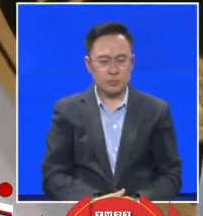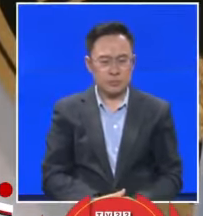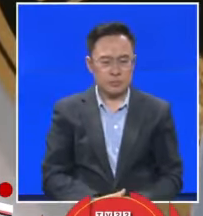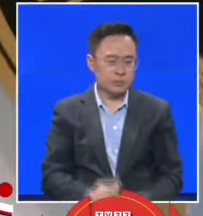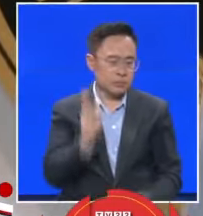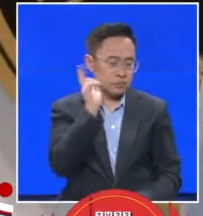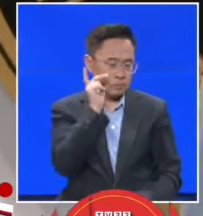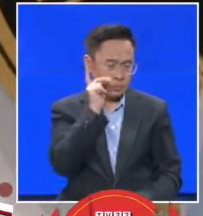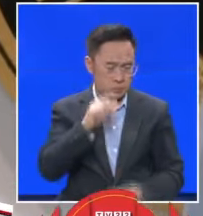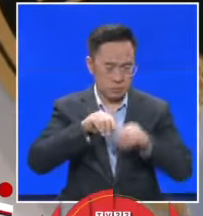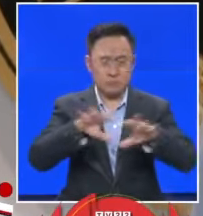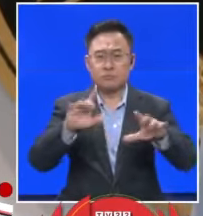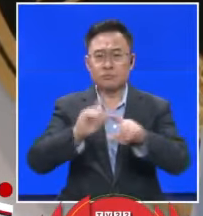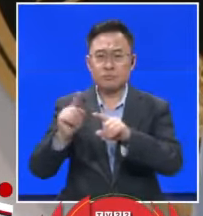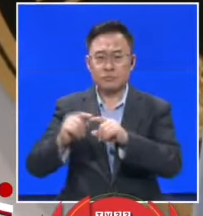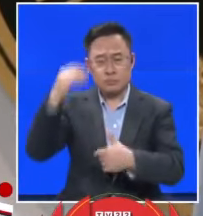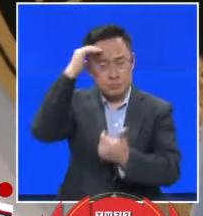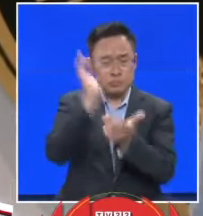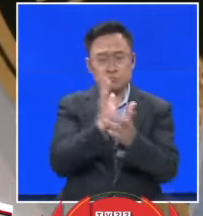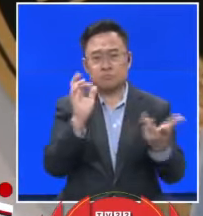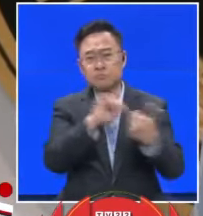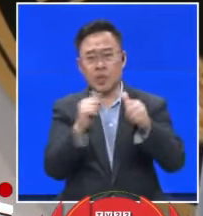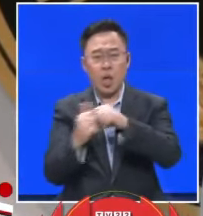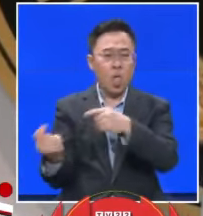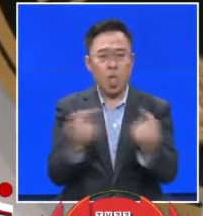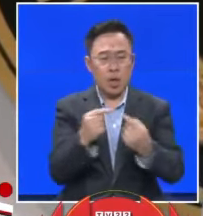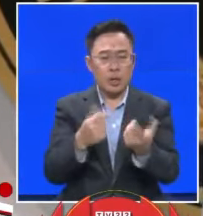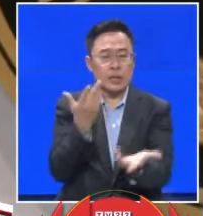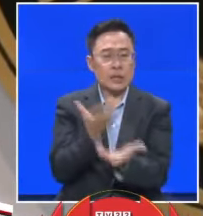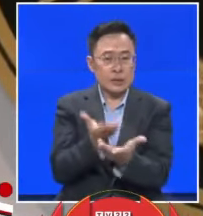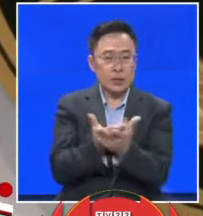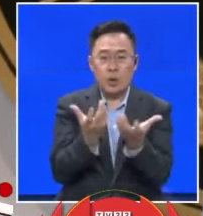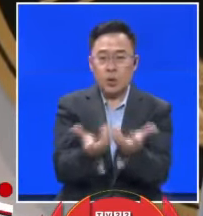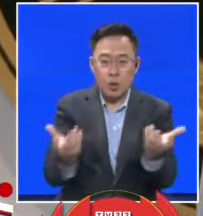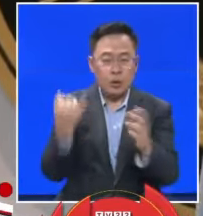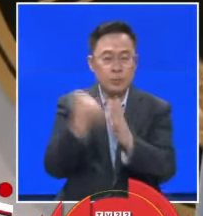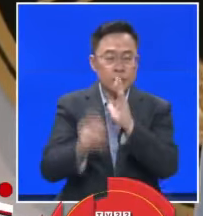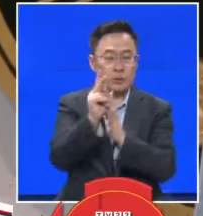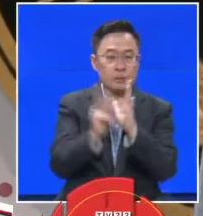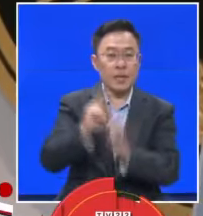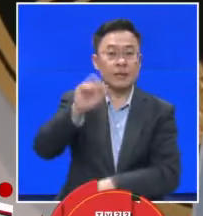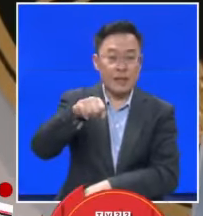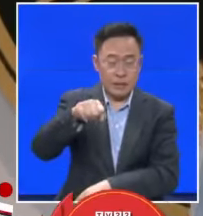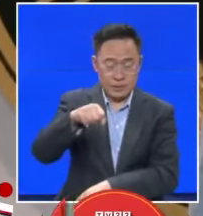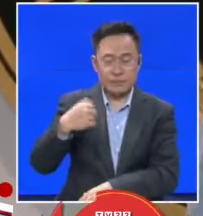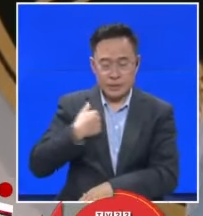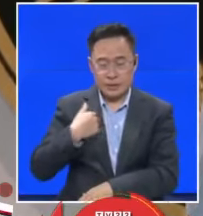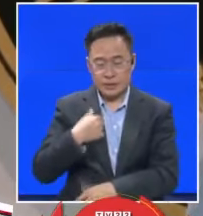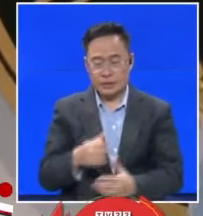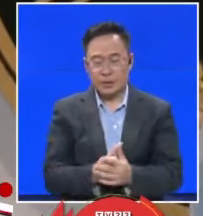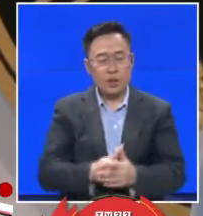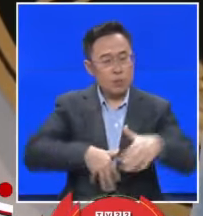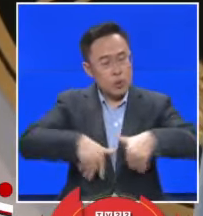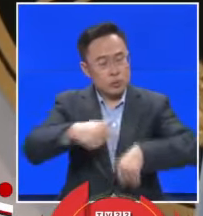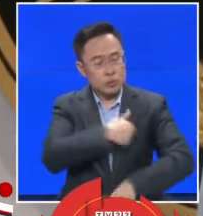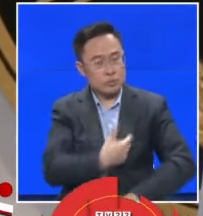ไปว่าผู้พิทักษ์สันติราษฎร์เองเนี่ยมีส่วนพัวพันในเรื่องที่ผิดกฎหมายนะครับความไว้วางใจความมั่นใจใน